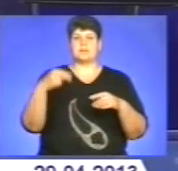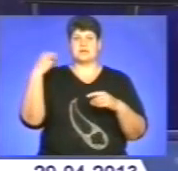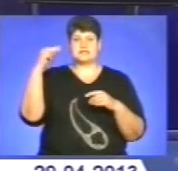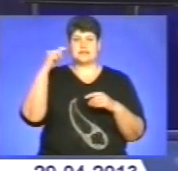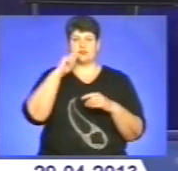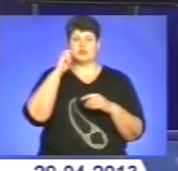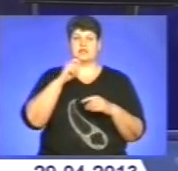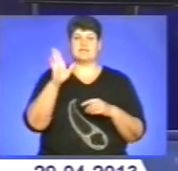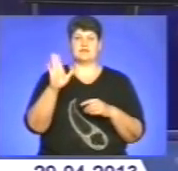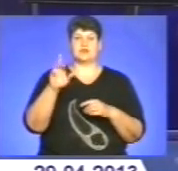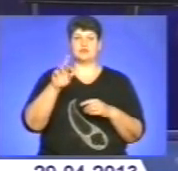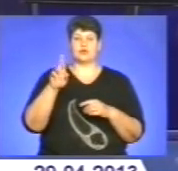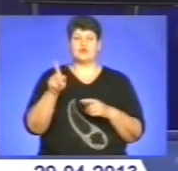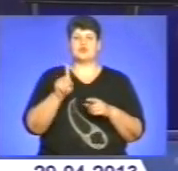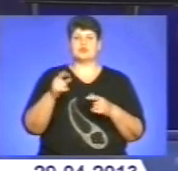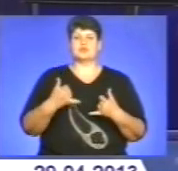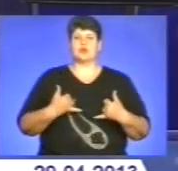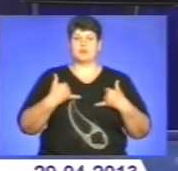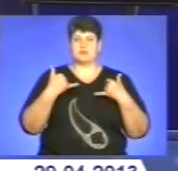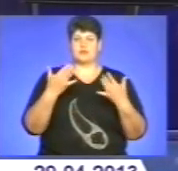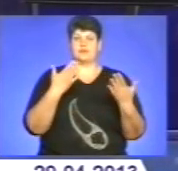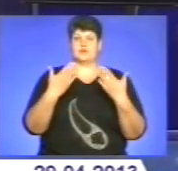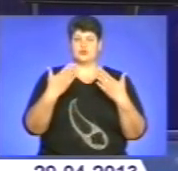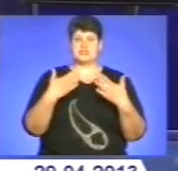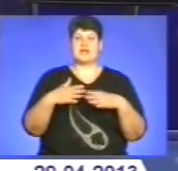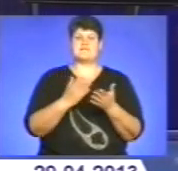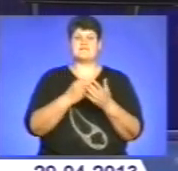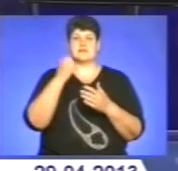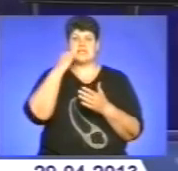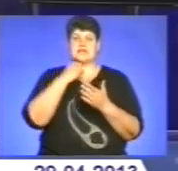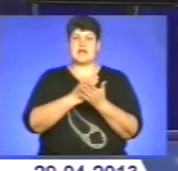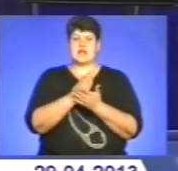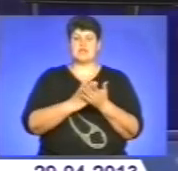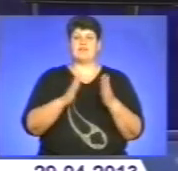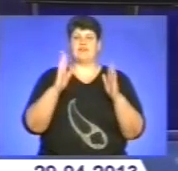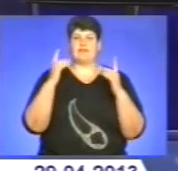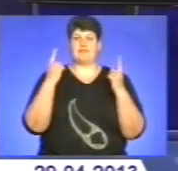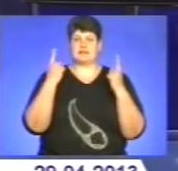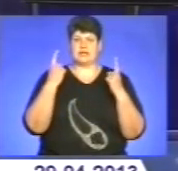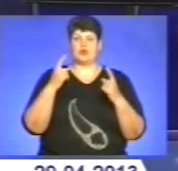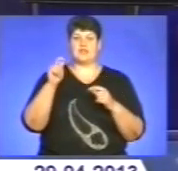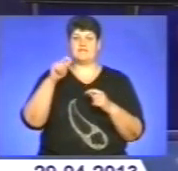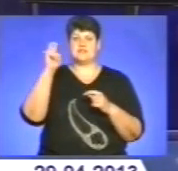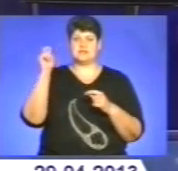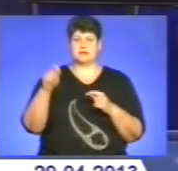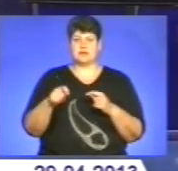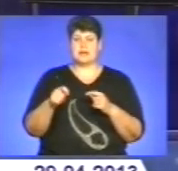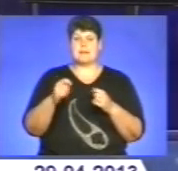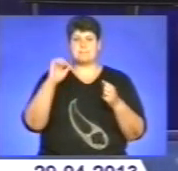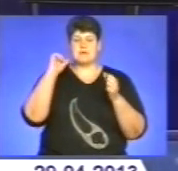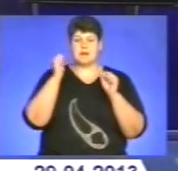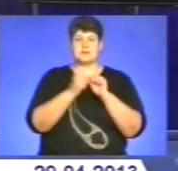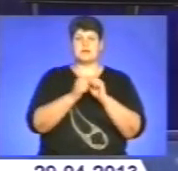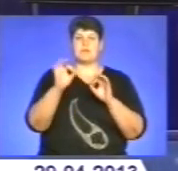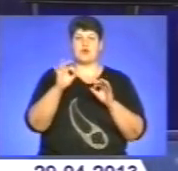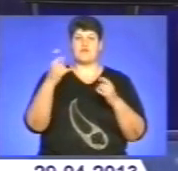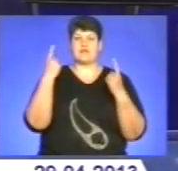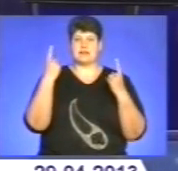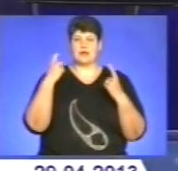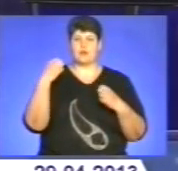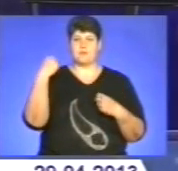Януковича щодо шанобливого ставлення до ветеранів Великої вітчизняної війни і пам'яті про Велику Перемогу. Детальніше про